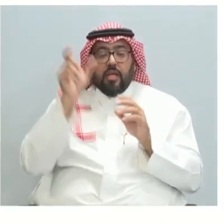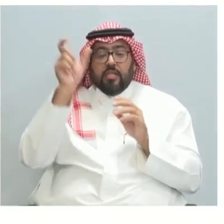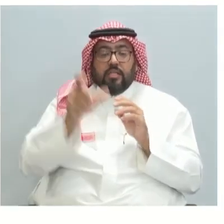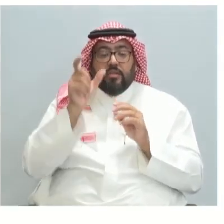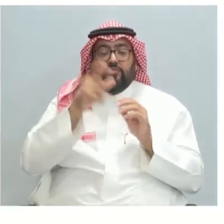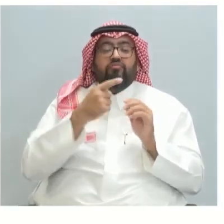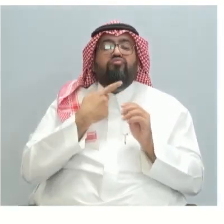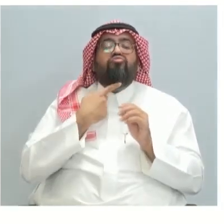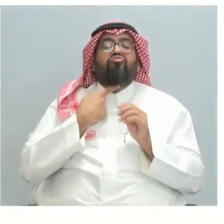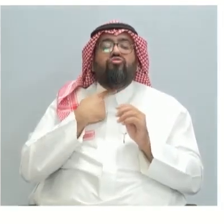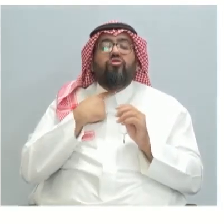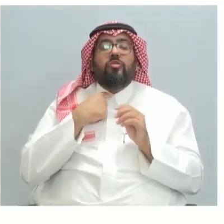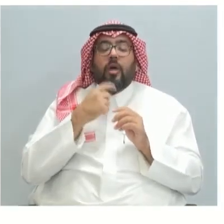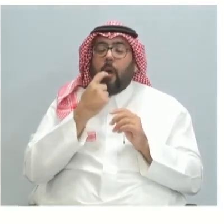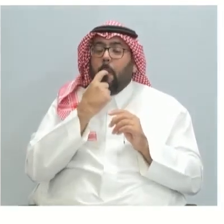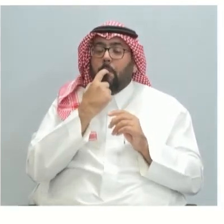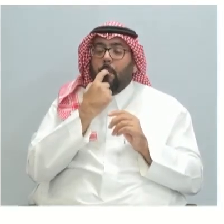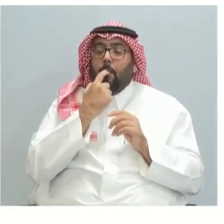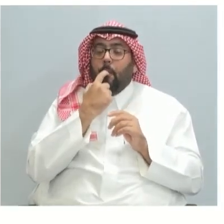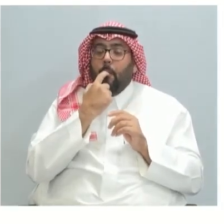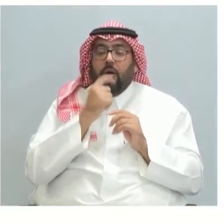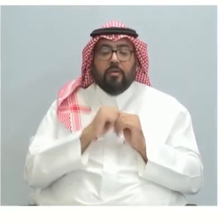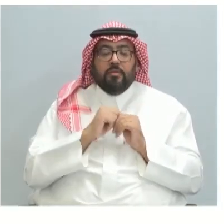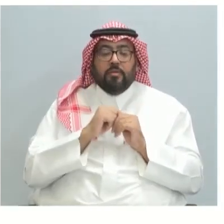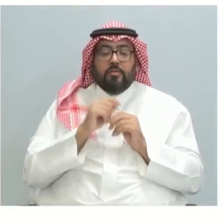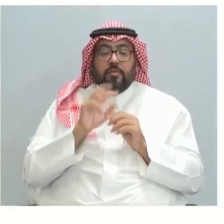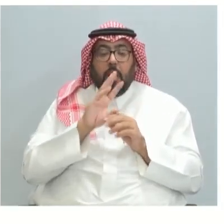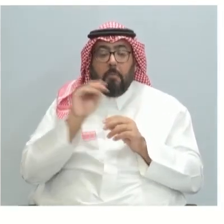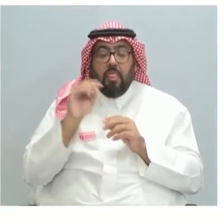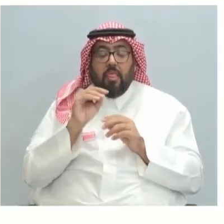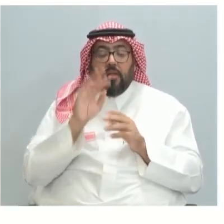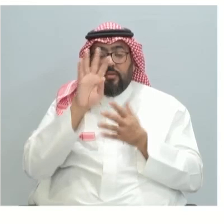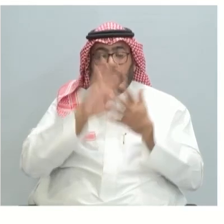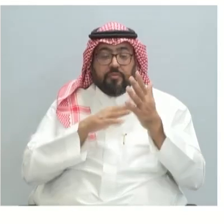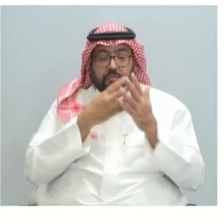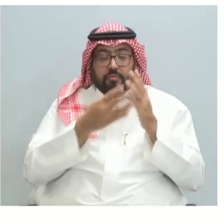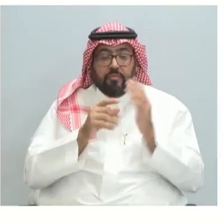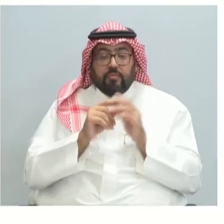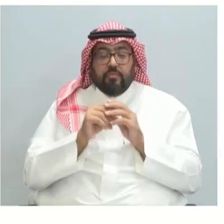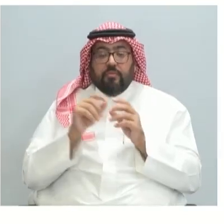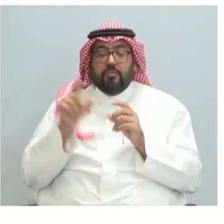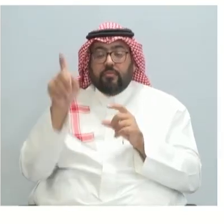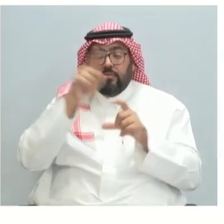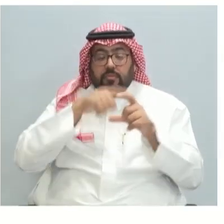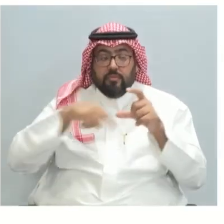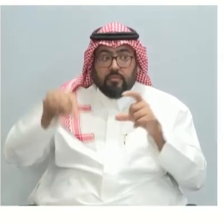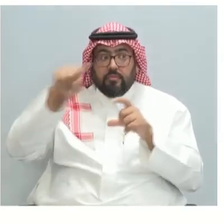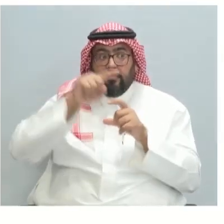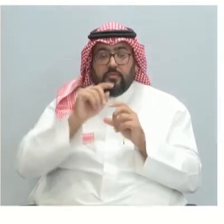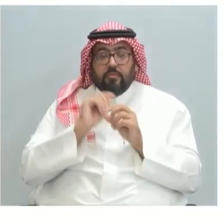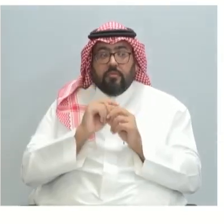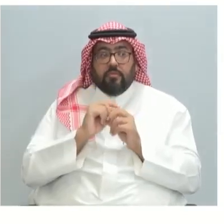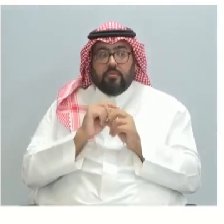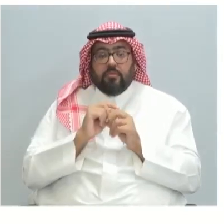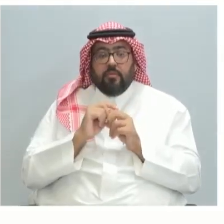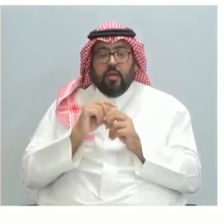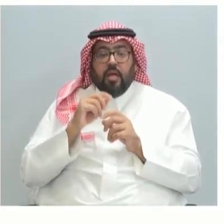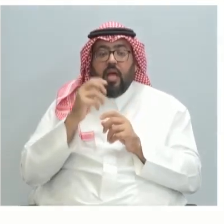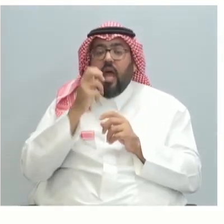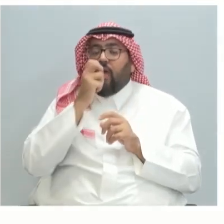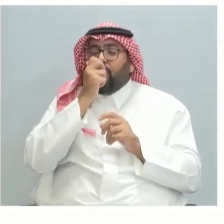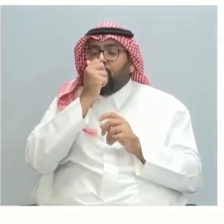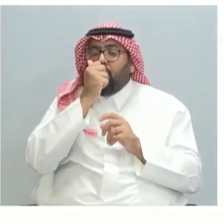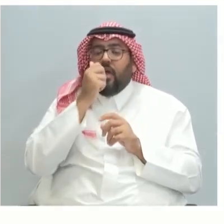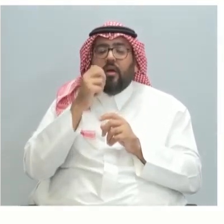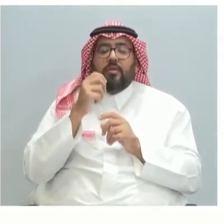يفضلون انواع مختلفه من العصير هل يمكن تمثيل البيانات في قطاعات دائريه وضح اجابتك لدينا عصير البرتقال